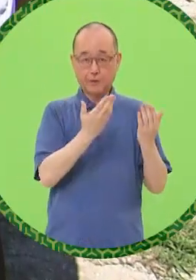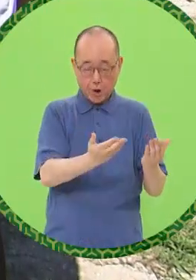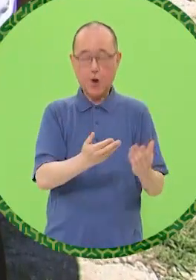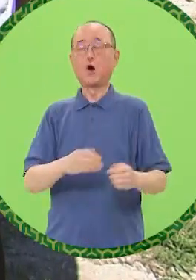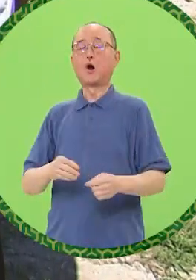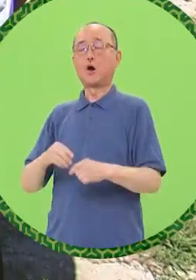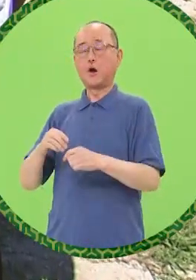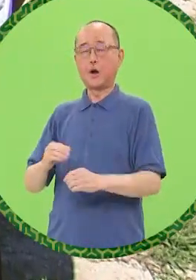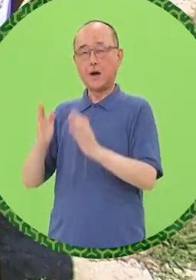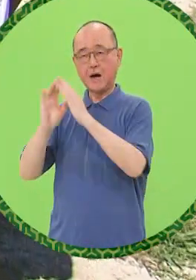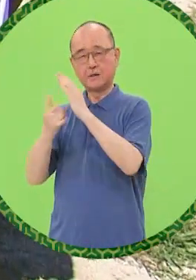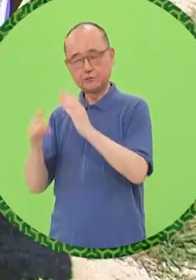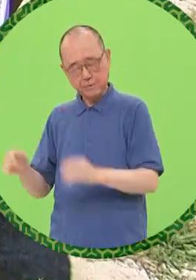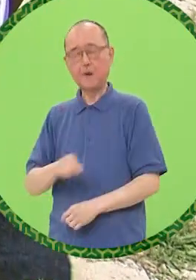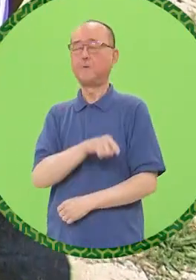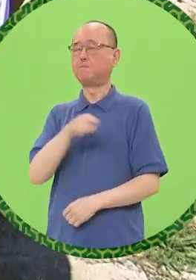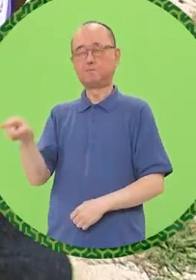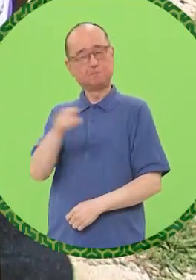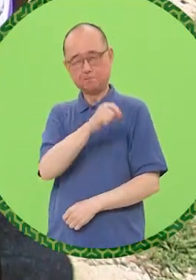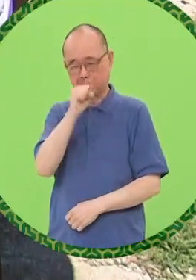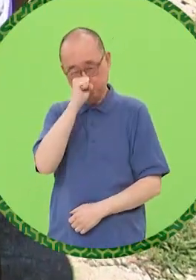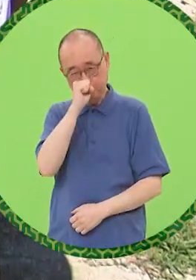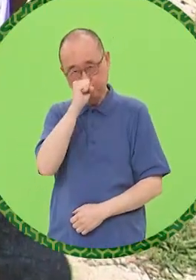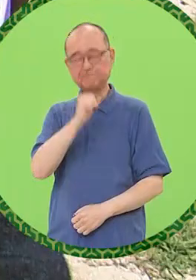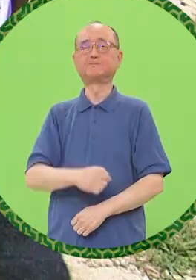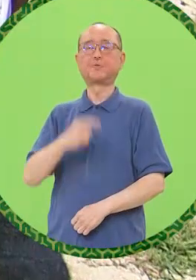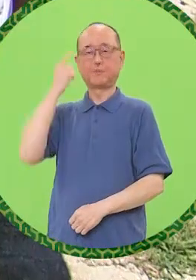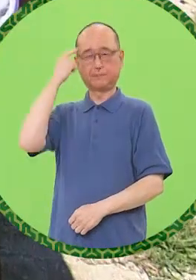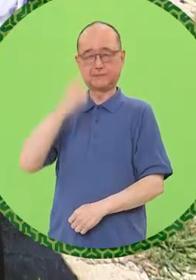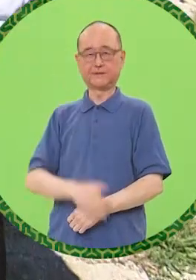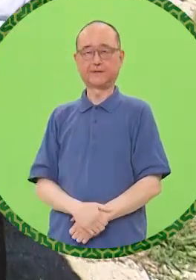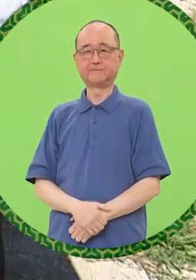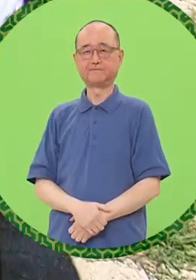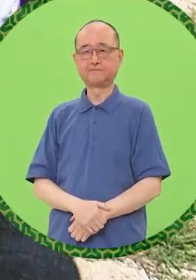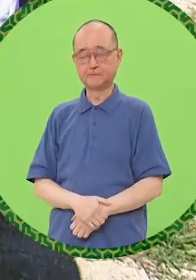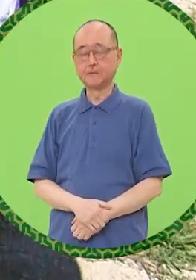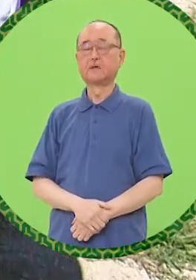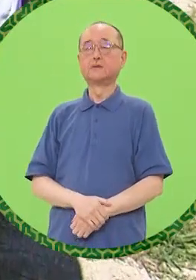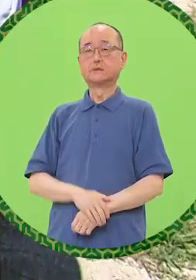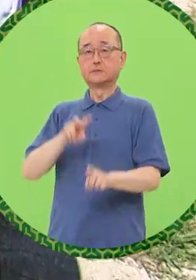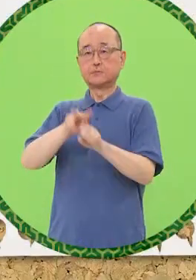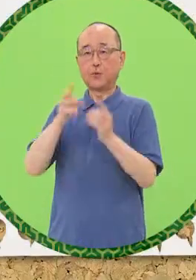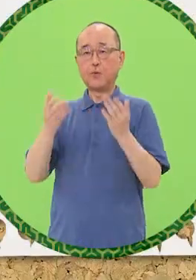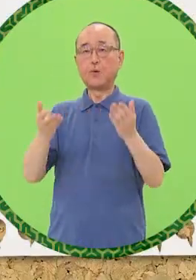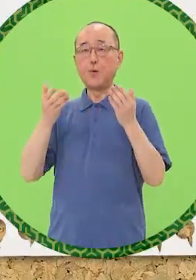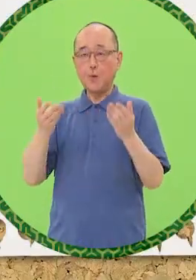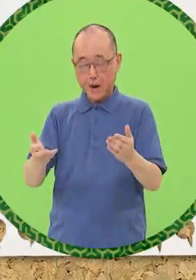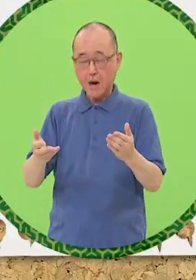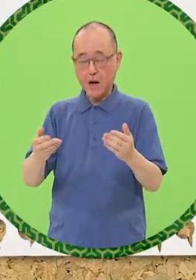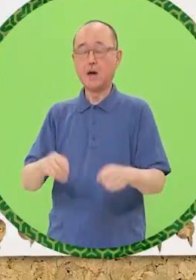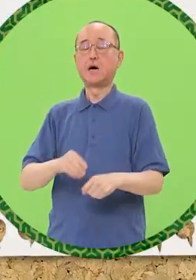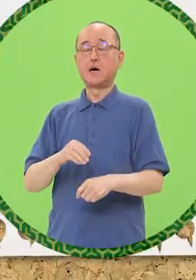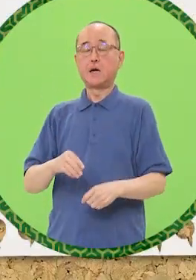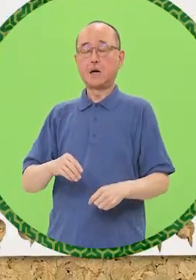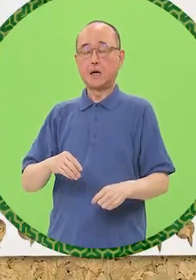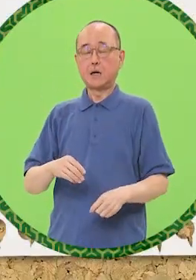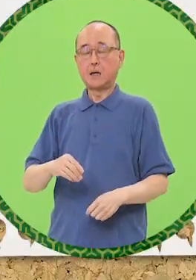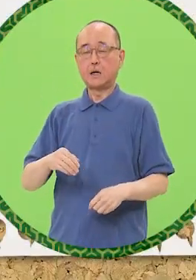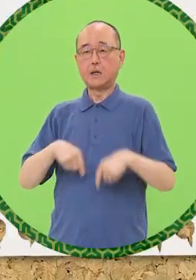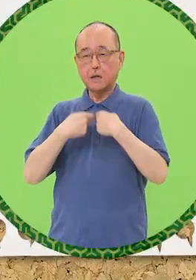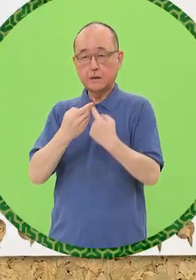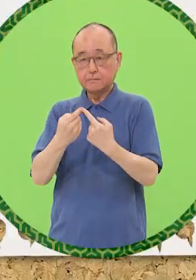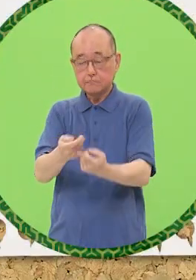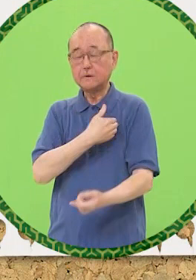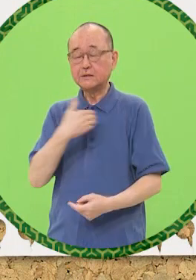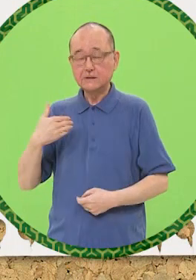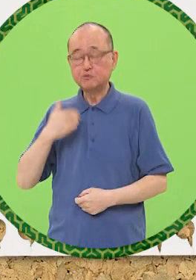すごく素敵な学校だし素敵な家族だなと思います。 ありがとうございます。 佐賀小学校は平尾